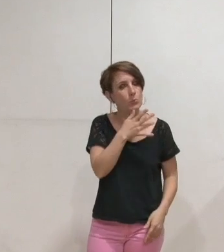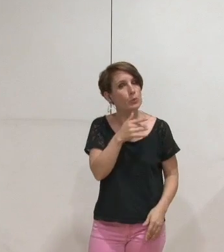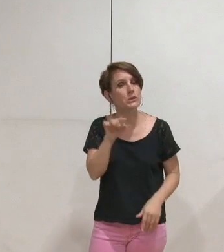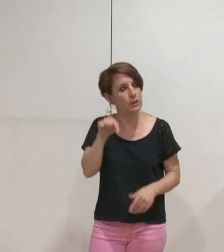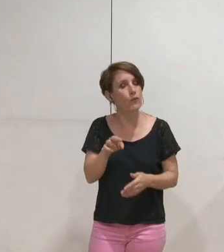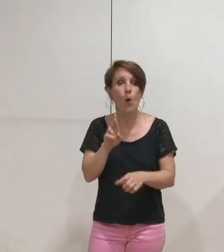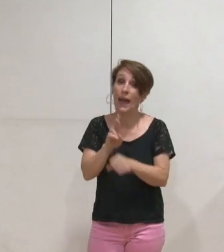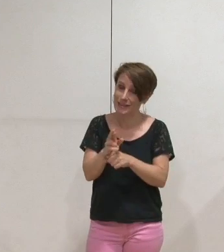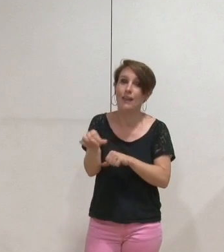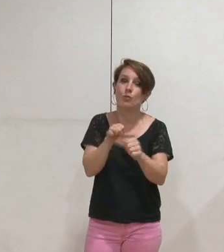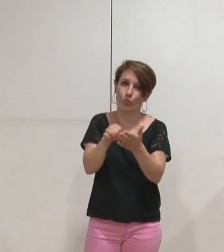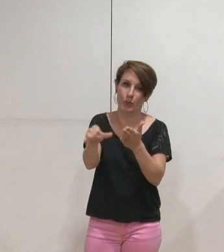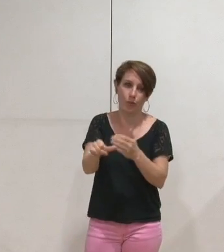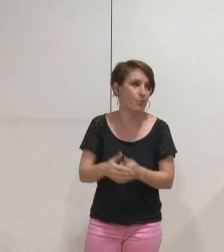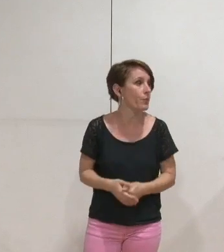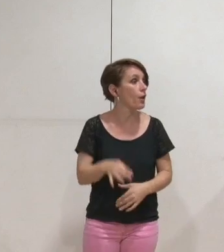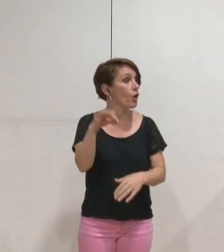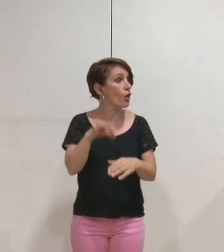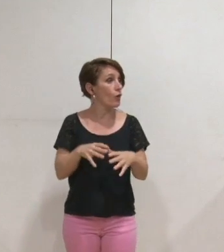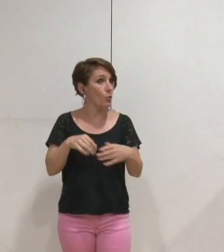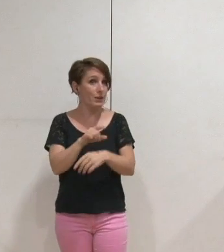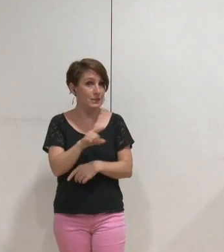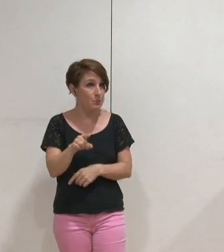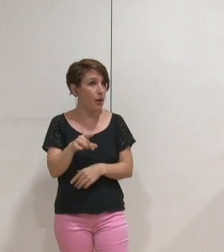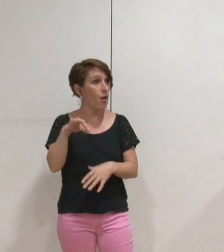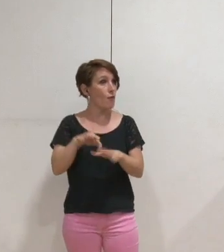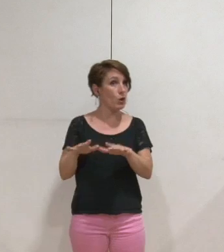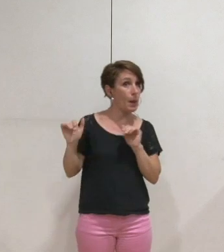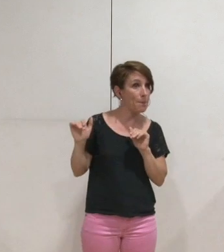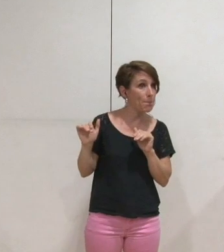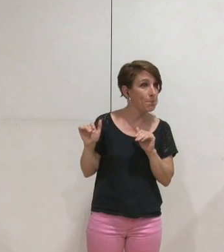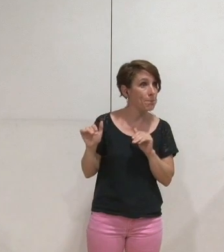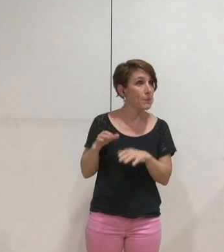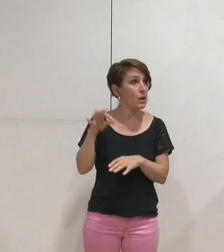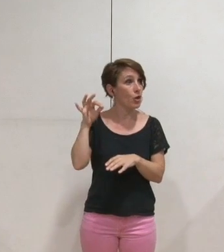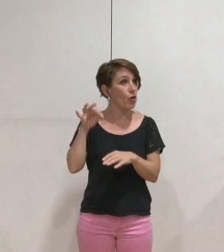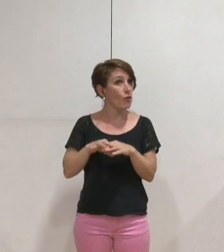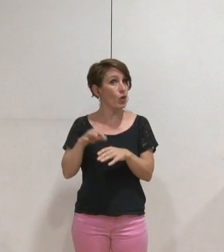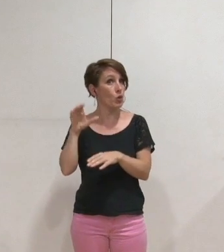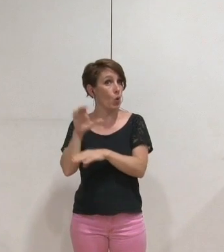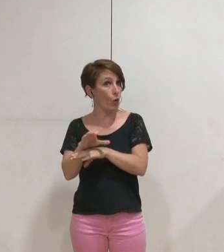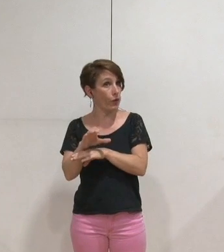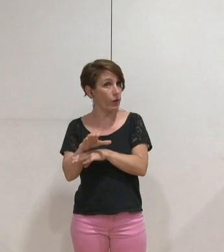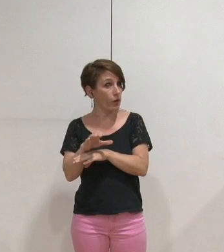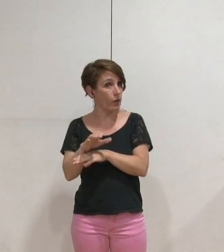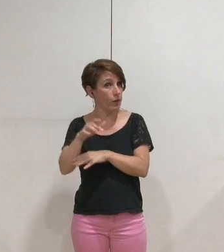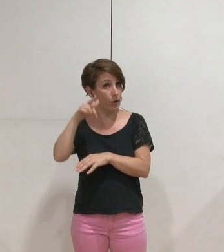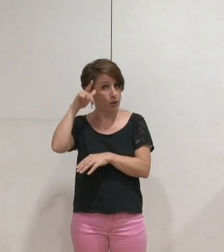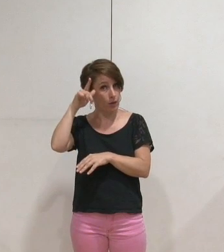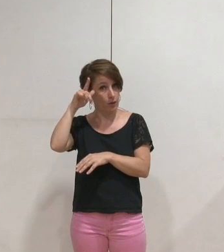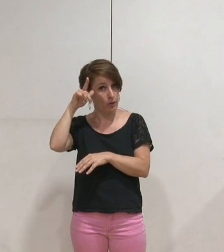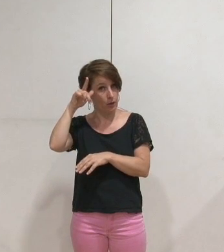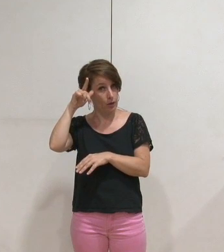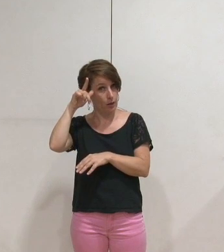amendement qui ne prend pas part au vote qui s'abstient qui vote contre qui